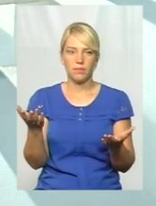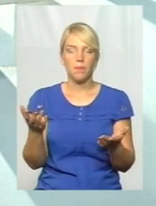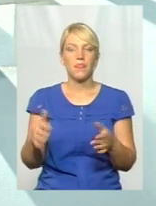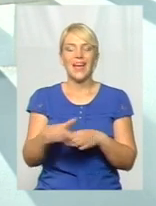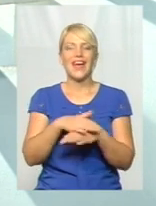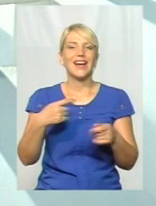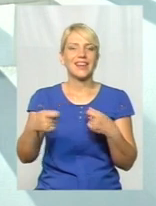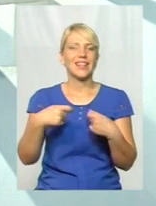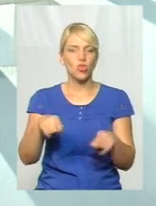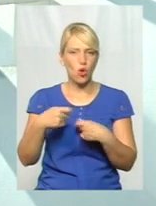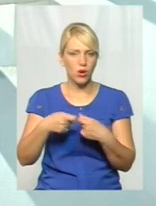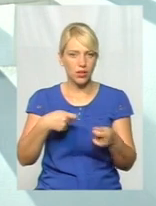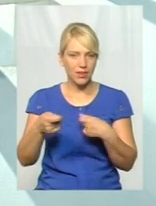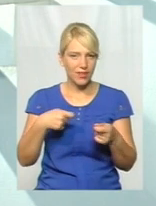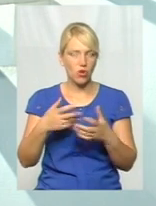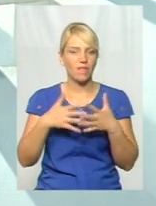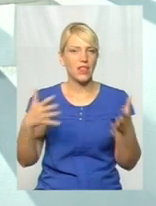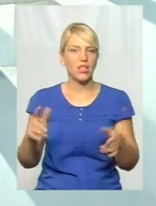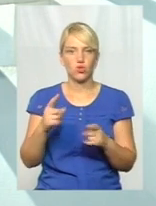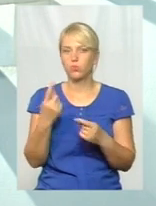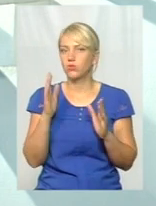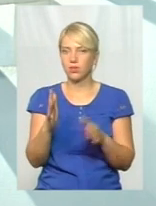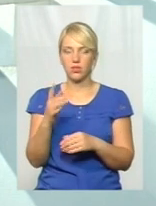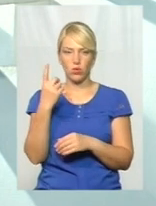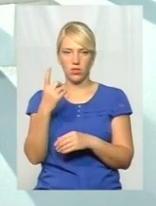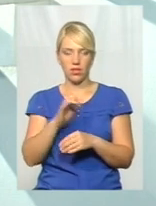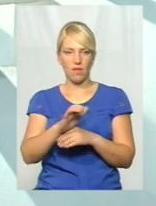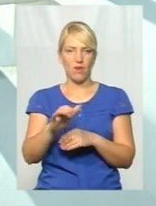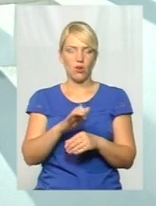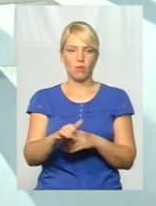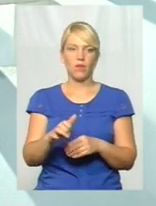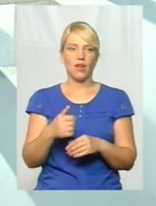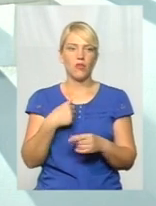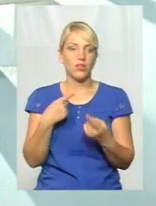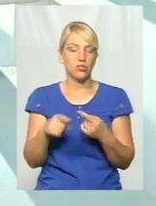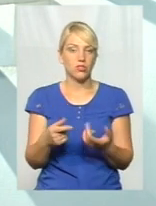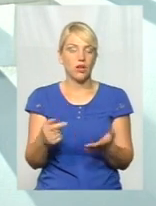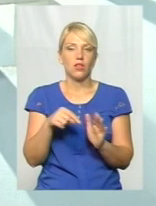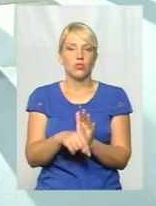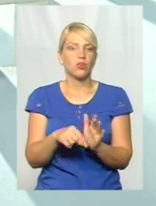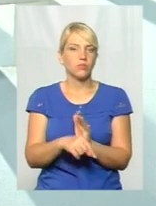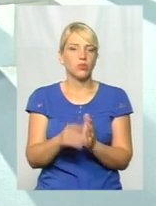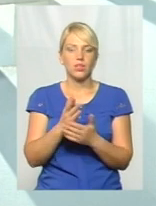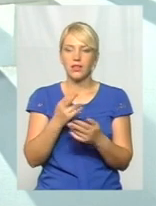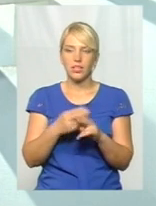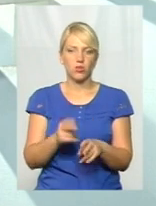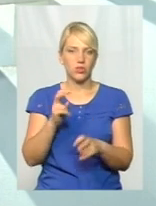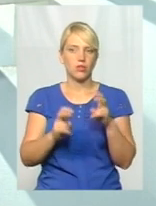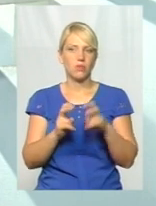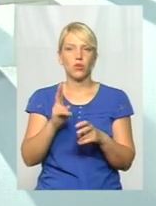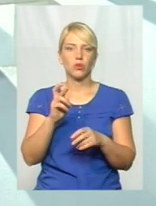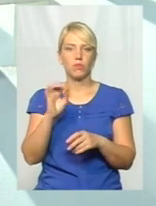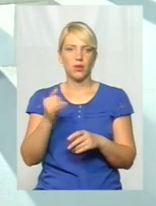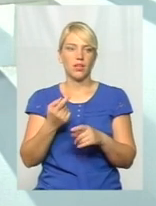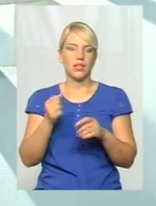ринок великий, але, ну, чому тільки один виробляє? І інші, тобто є технологічні підприємства, які могли б